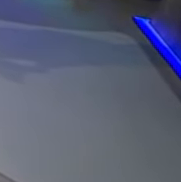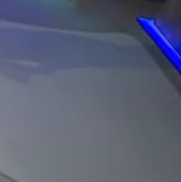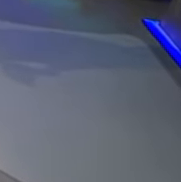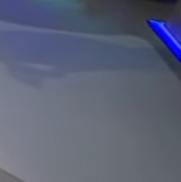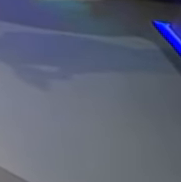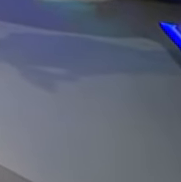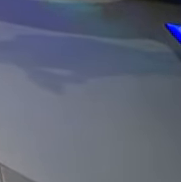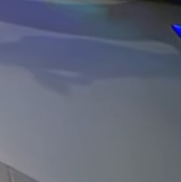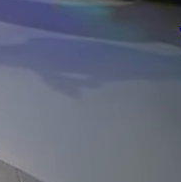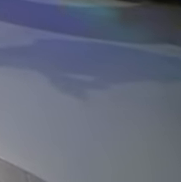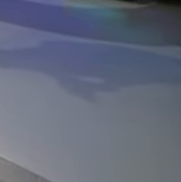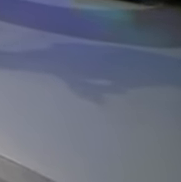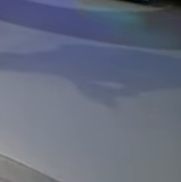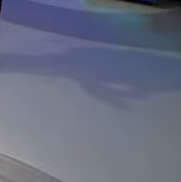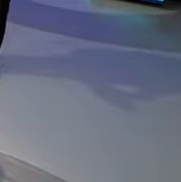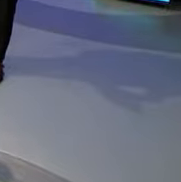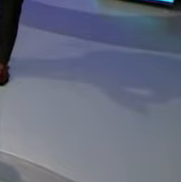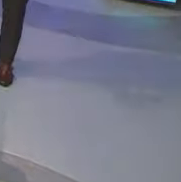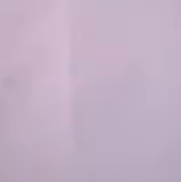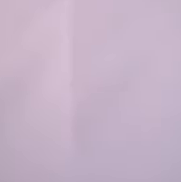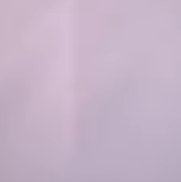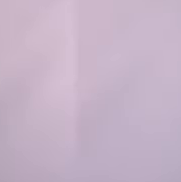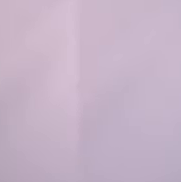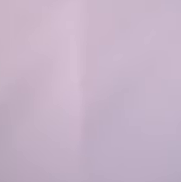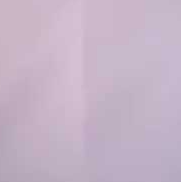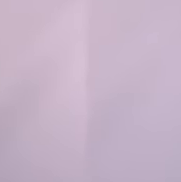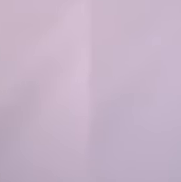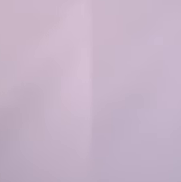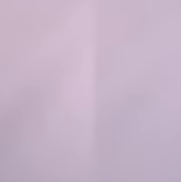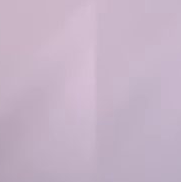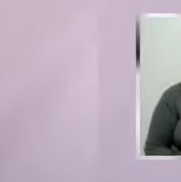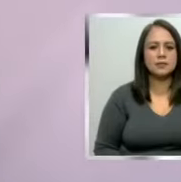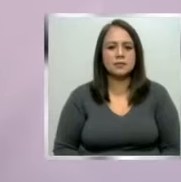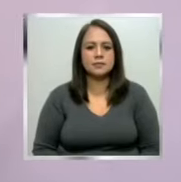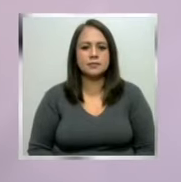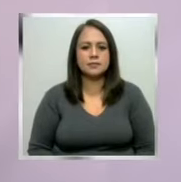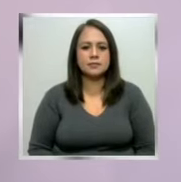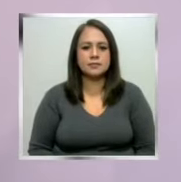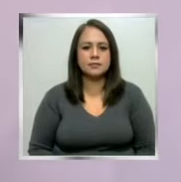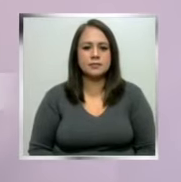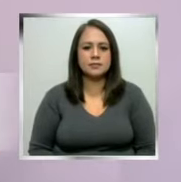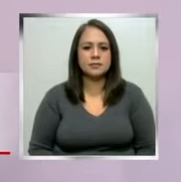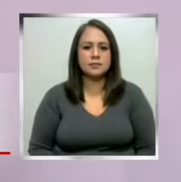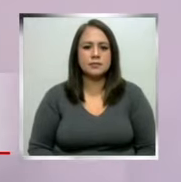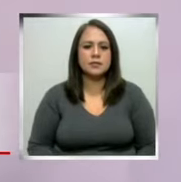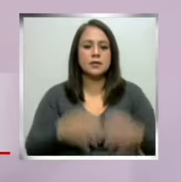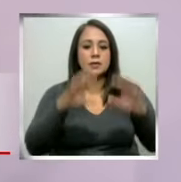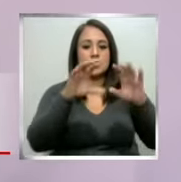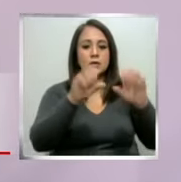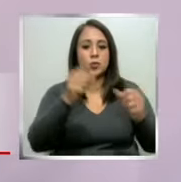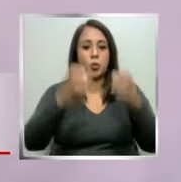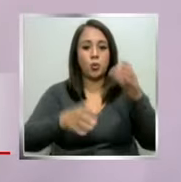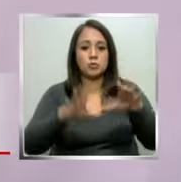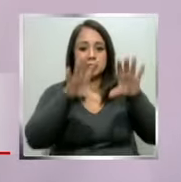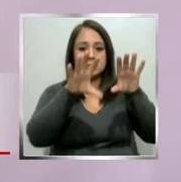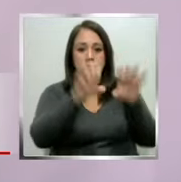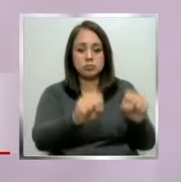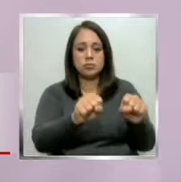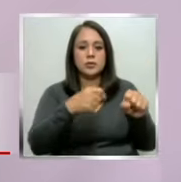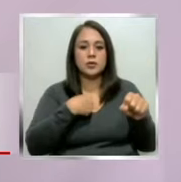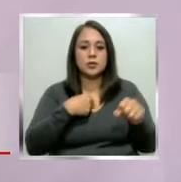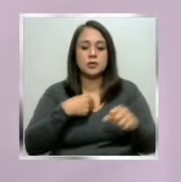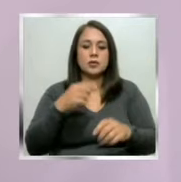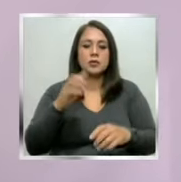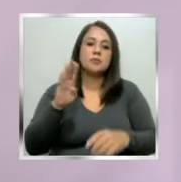Magandang gabi po, Luzon, Visayas at Mindanao. Ipinaaresto ng korte sina dating Bureau of Corrections Chief